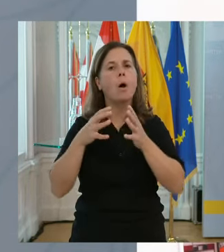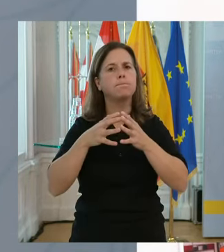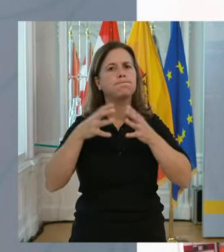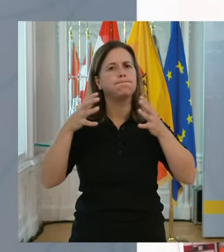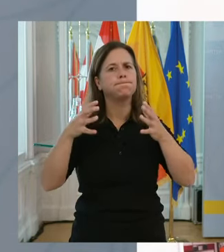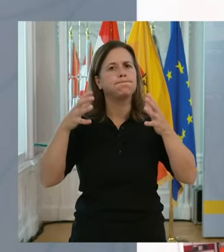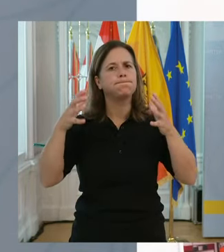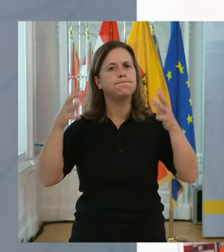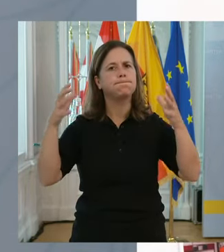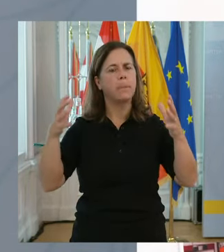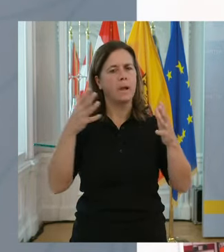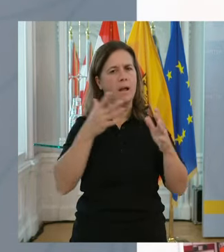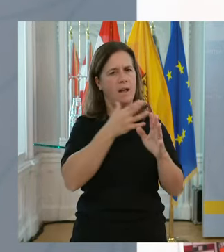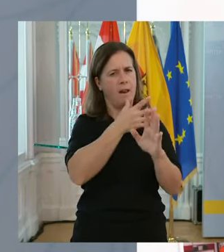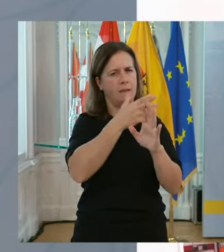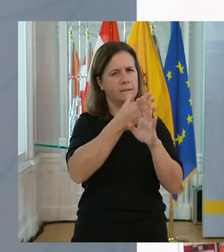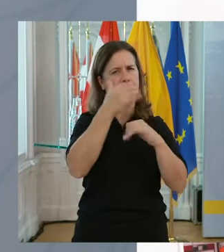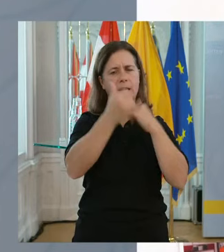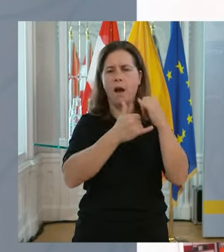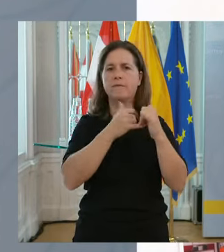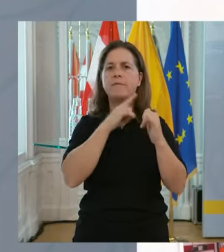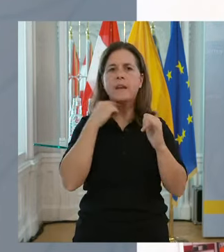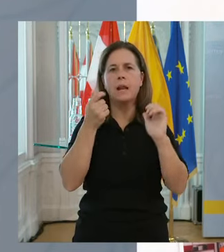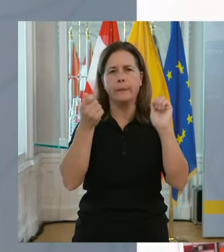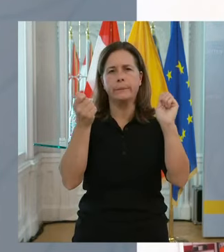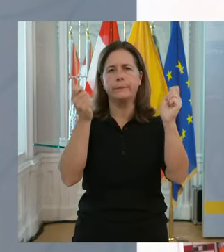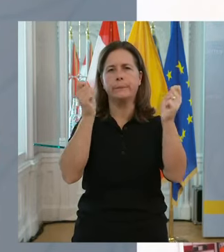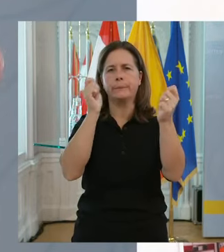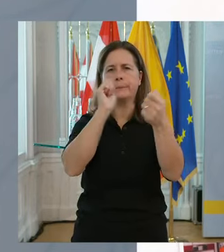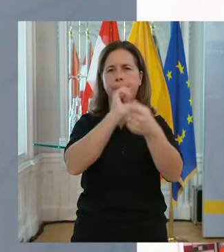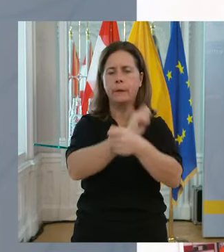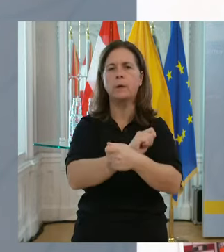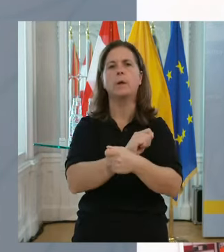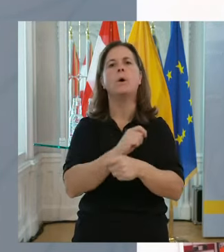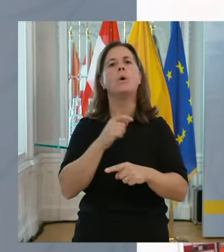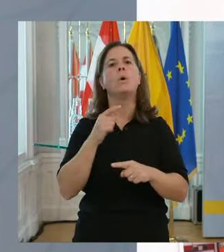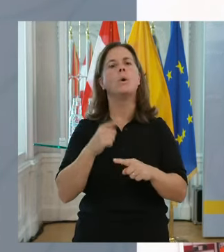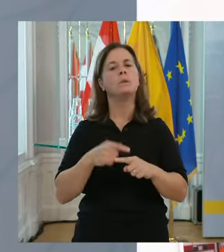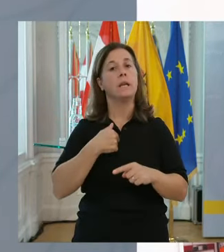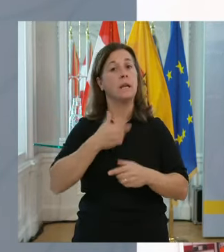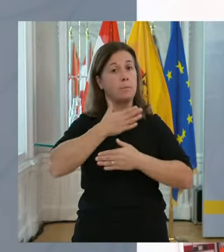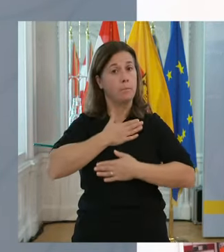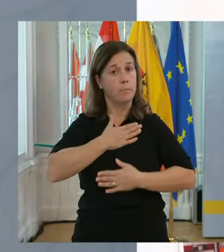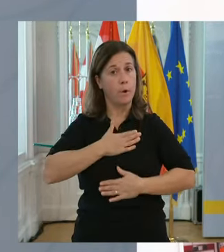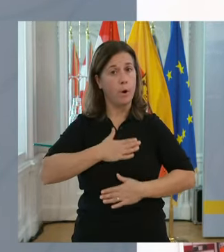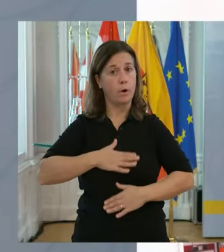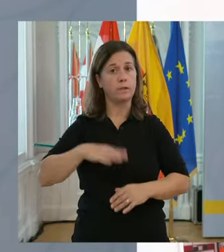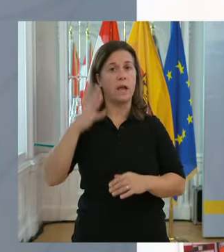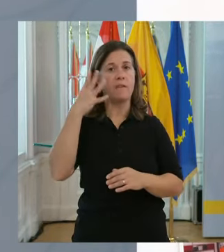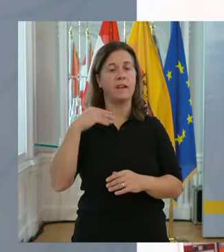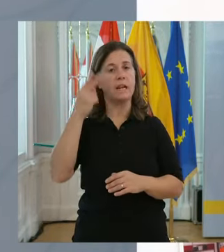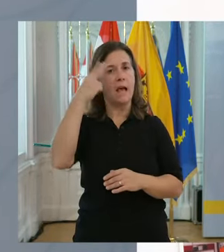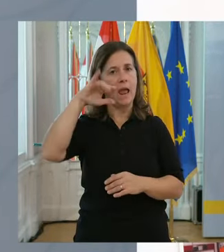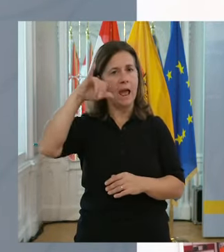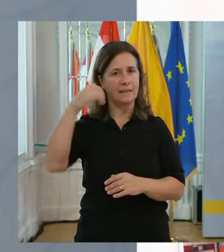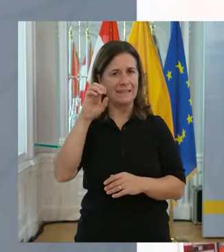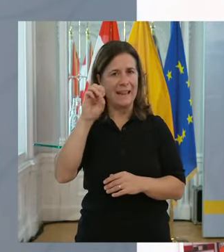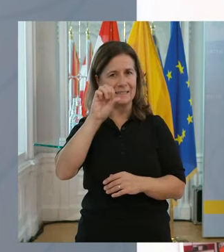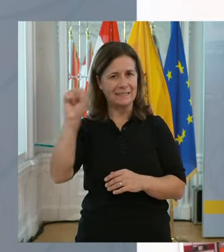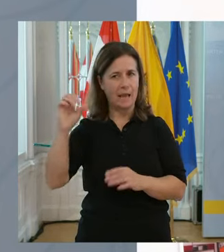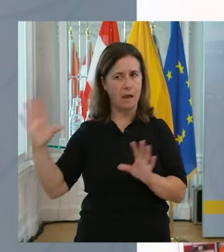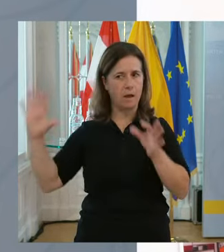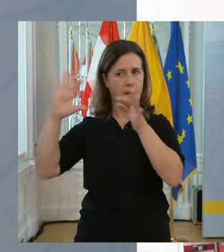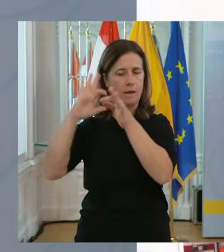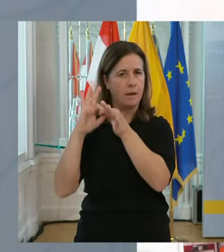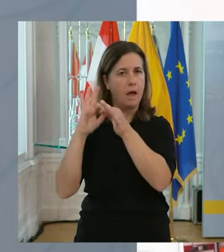letzten Jahren extrem viel passiert. Und da möchte ich wiederum den Herrn Jesse ins Spiel bringen,